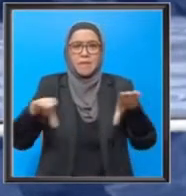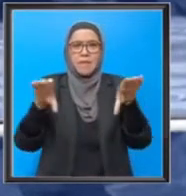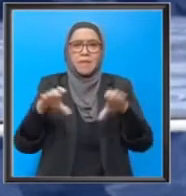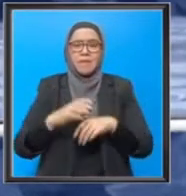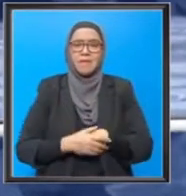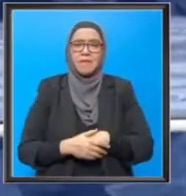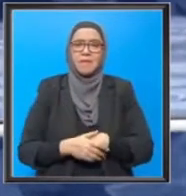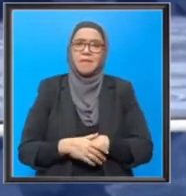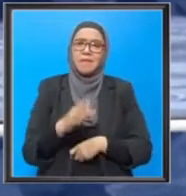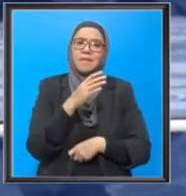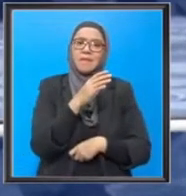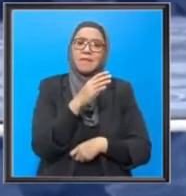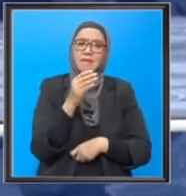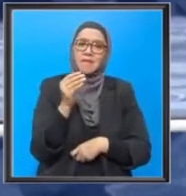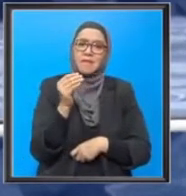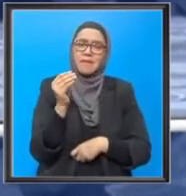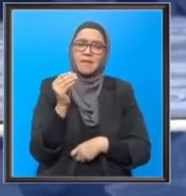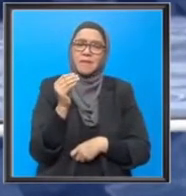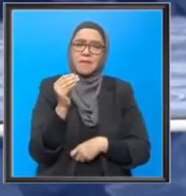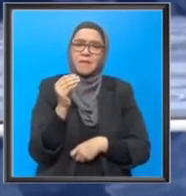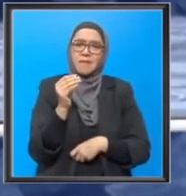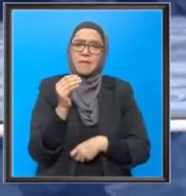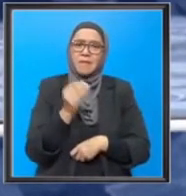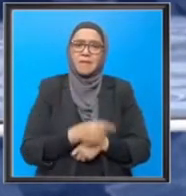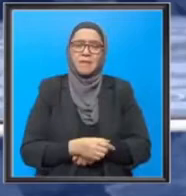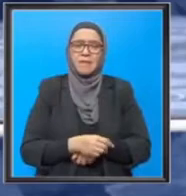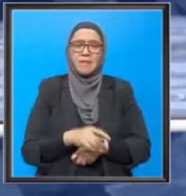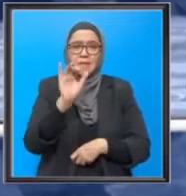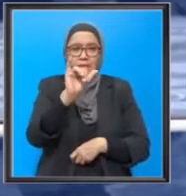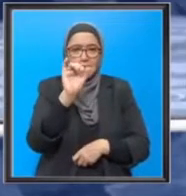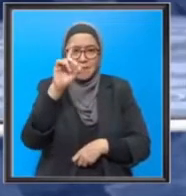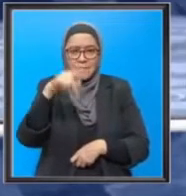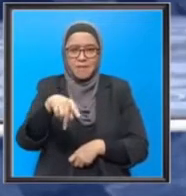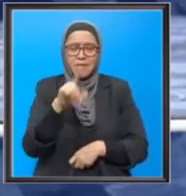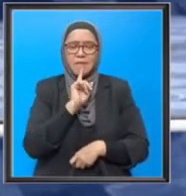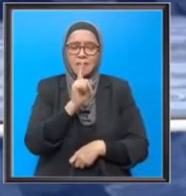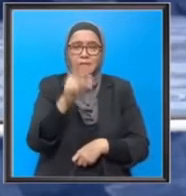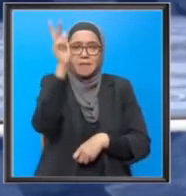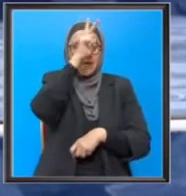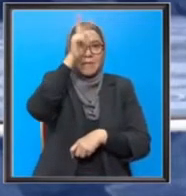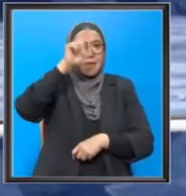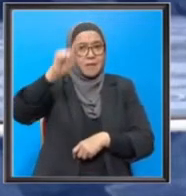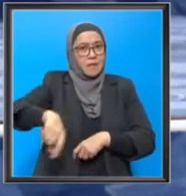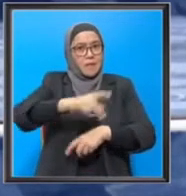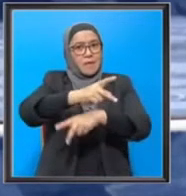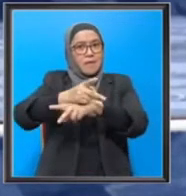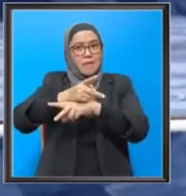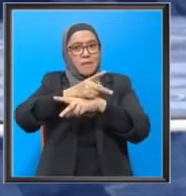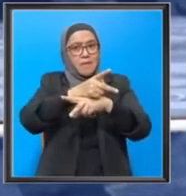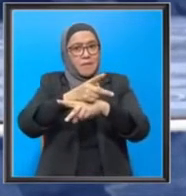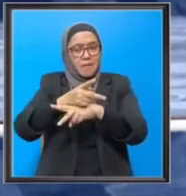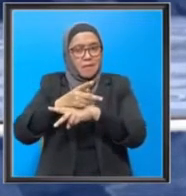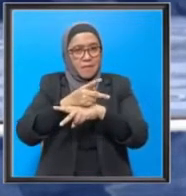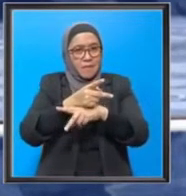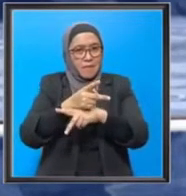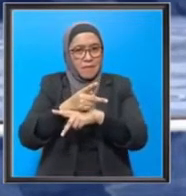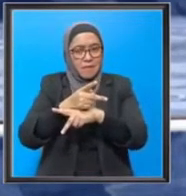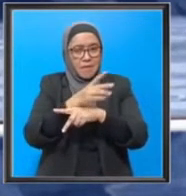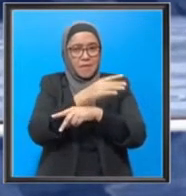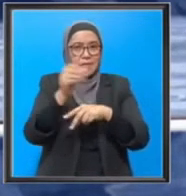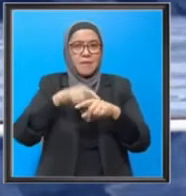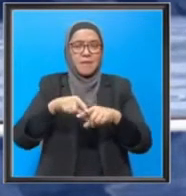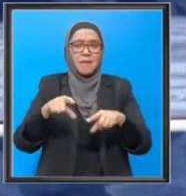dalam hal ini atau network kerajaan amat berhati-hati dan bersikap realistik